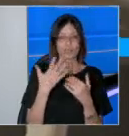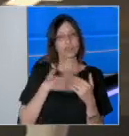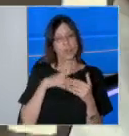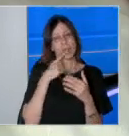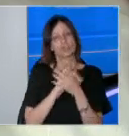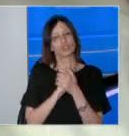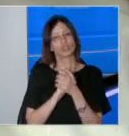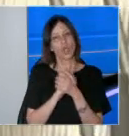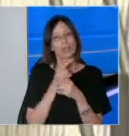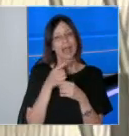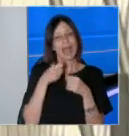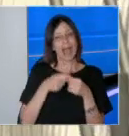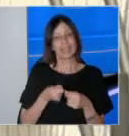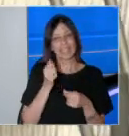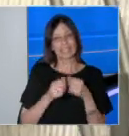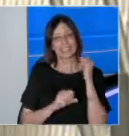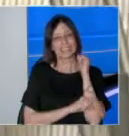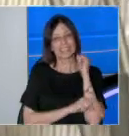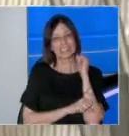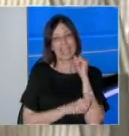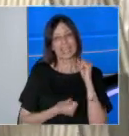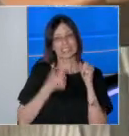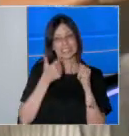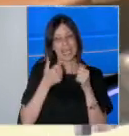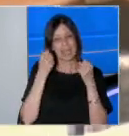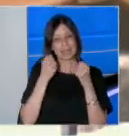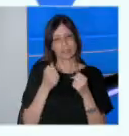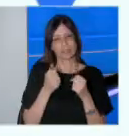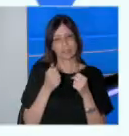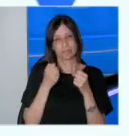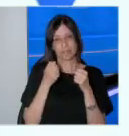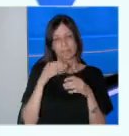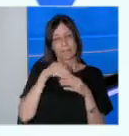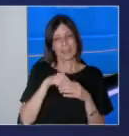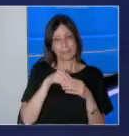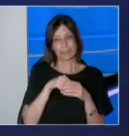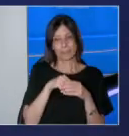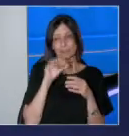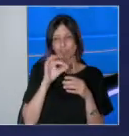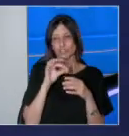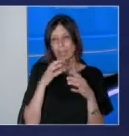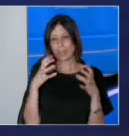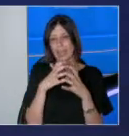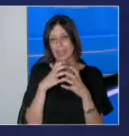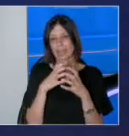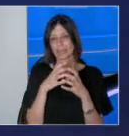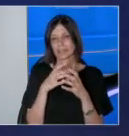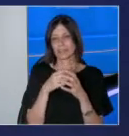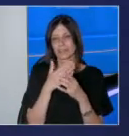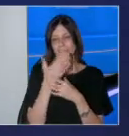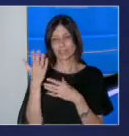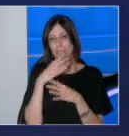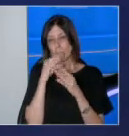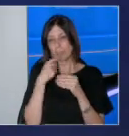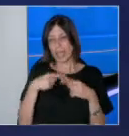שלום לחבר הכנסת גדי יברקן, סגן השר לביטחון הפנים ממפלגת הליכוד, שלום. שלום נדב. אז האם מדובר בימים